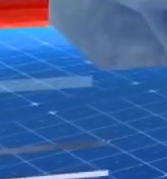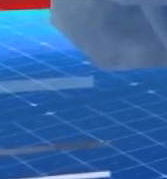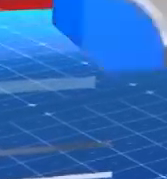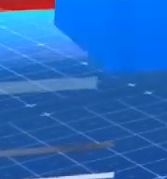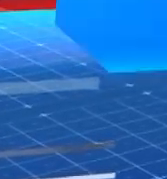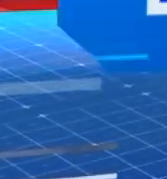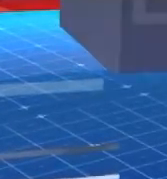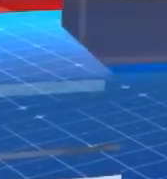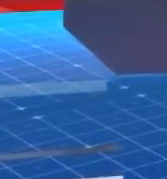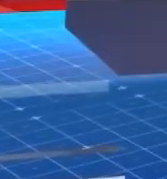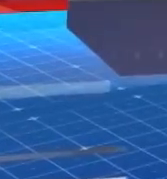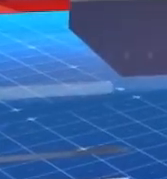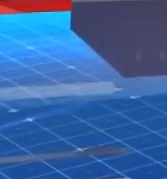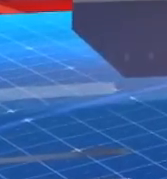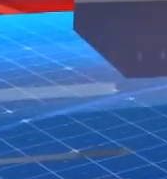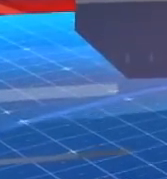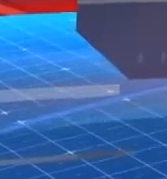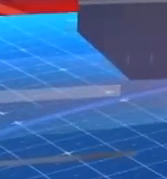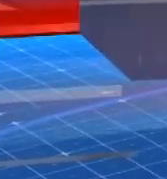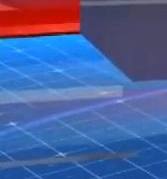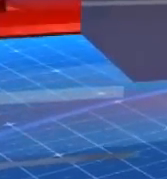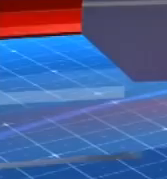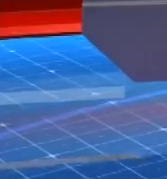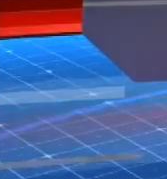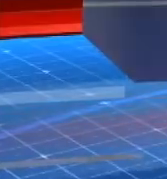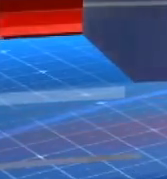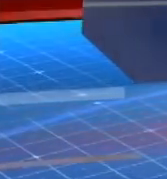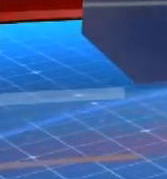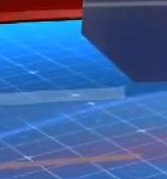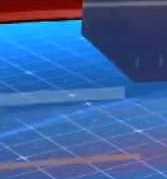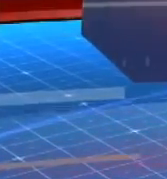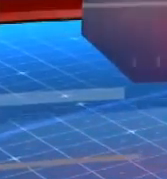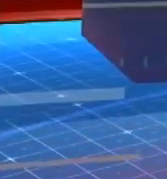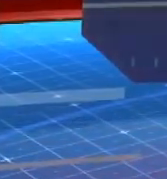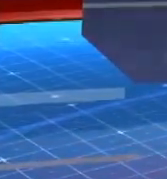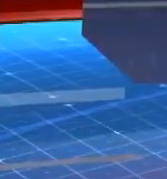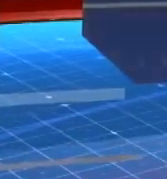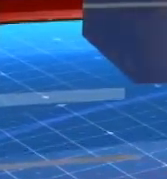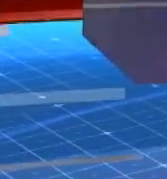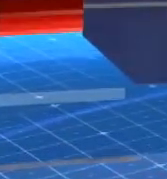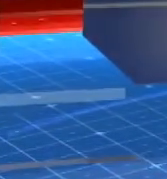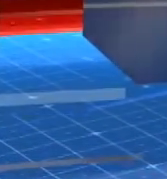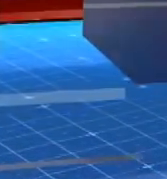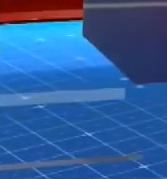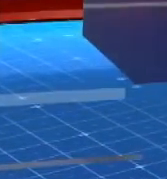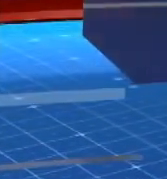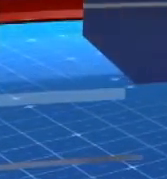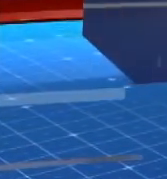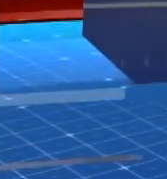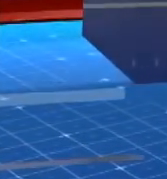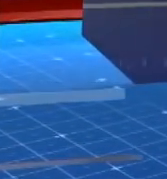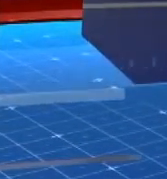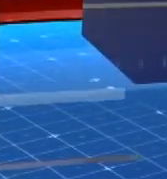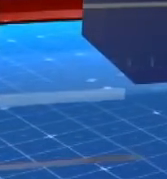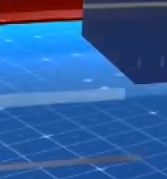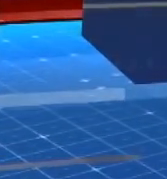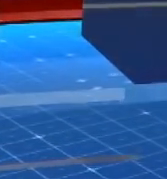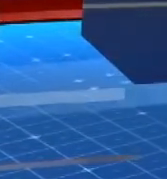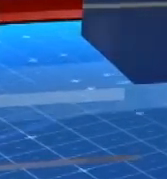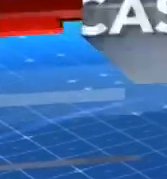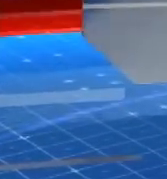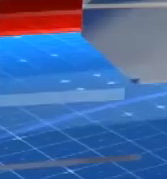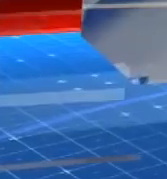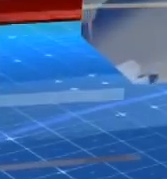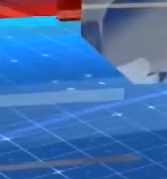kaya? Konsyel sa Kansas City, pinagpapaliwanag dahil sa paayuda kung saan nakalimutan na sa pagsunod sa health